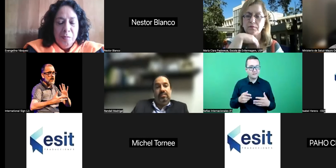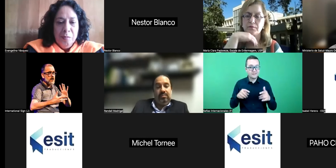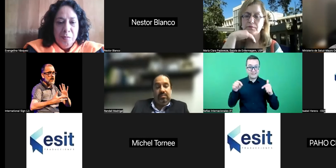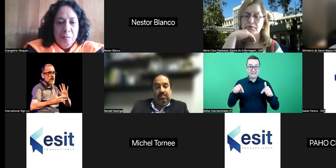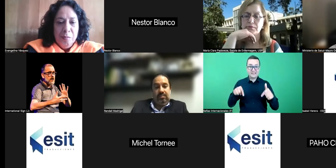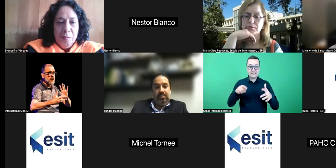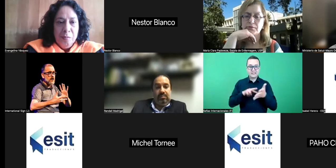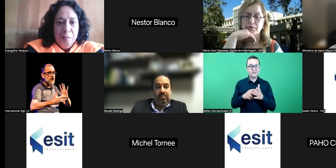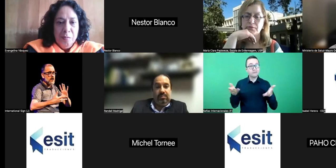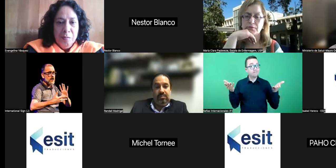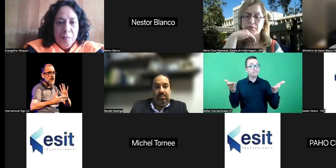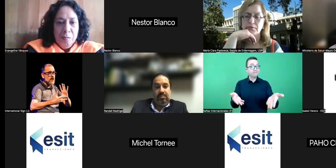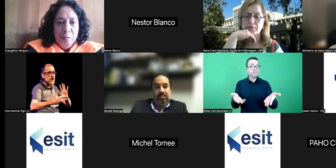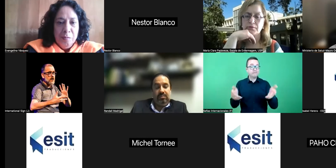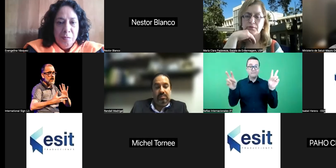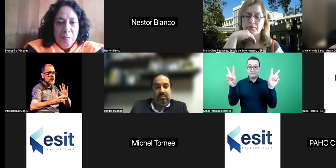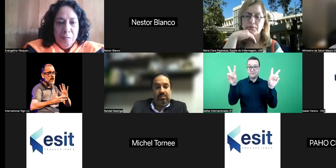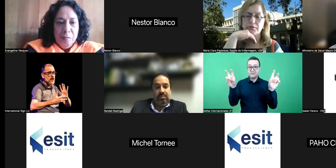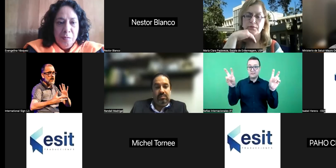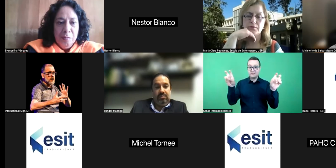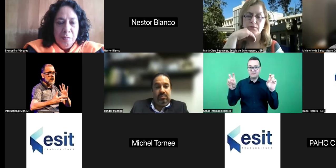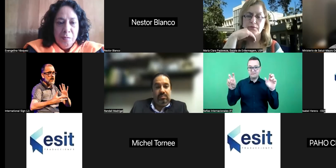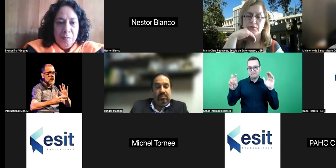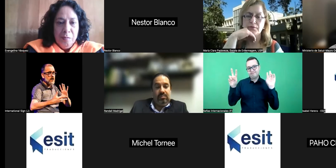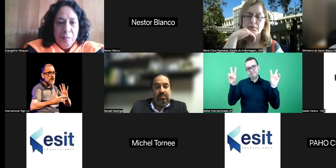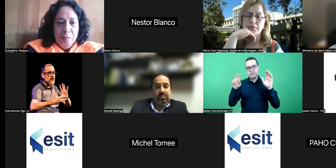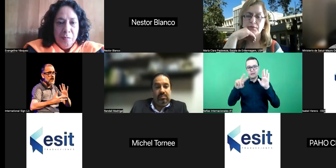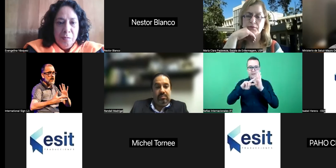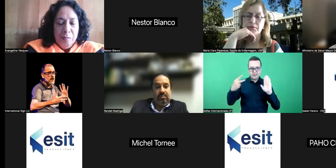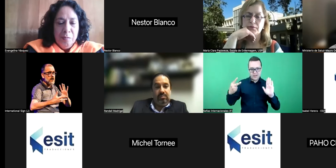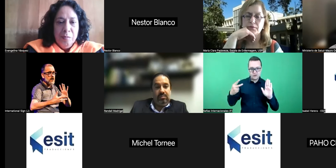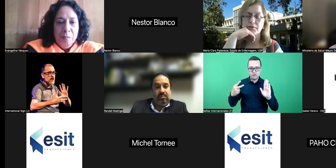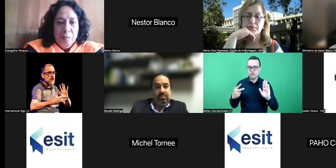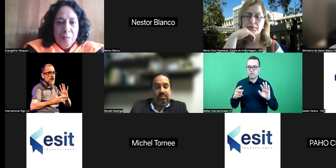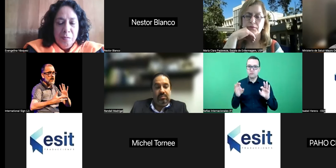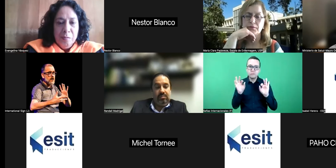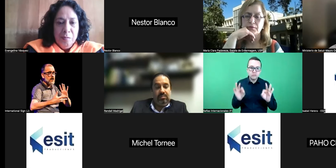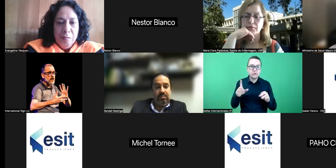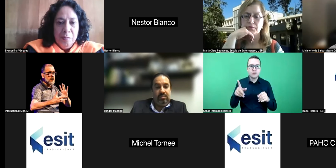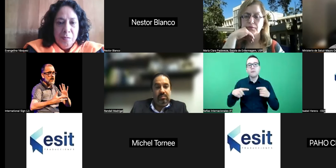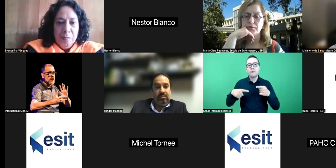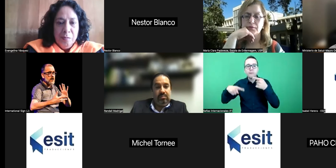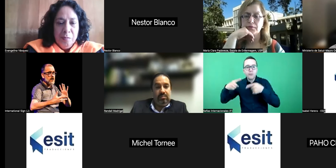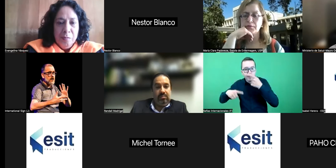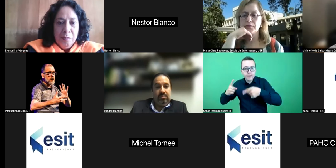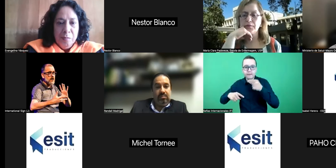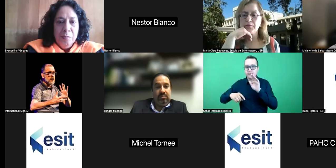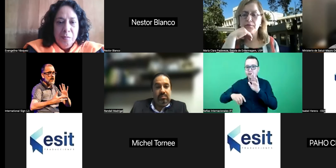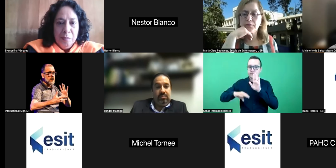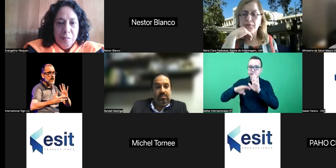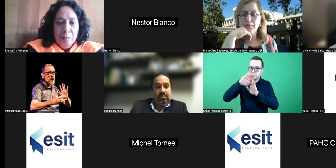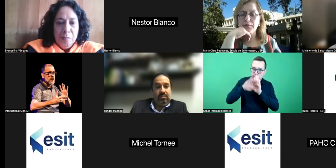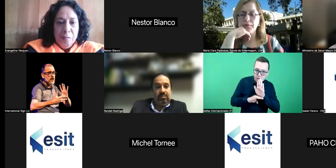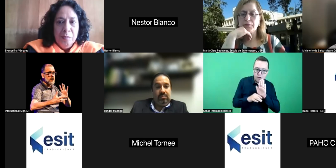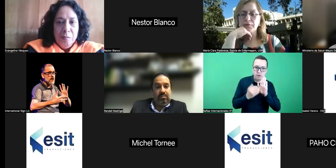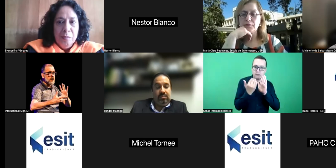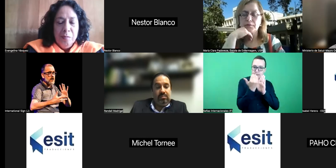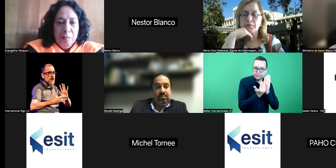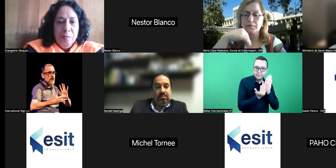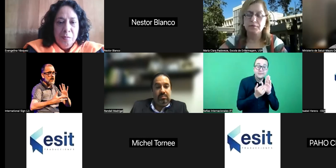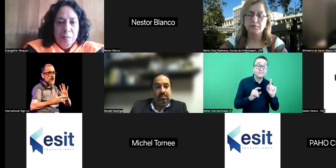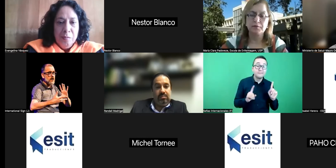avez abordé la composante technique en termes de cadre